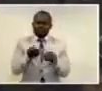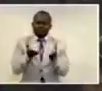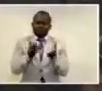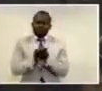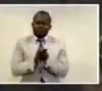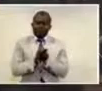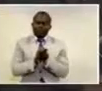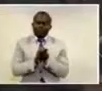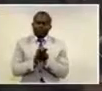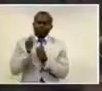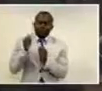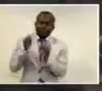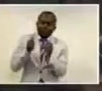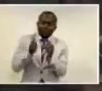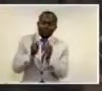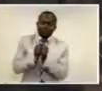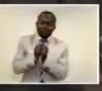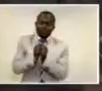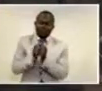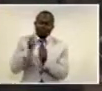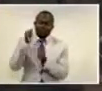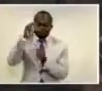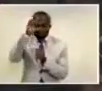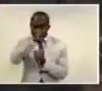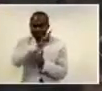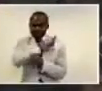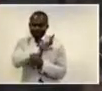ko bigenda bidukurikirana. Ejo naracikanwe.